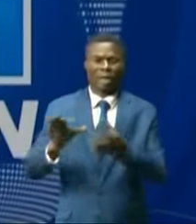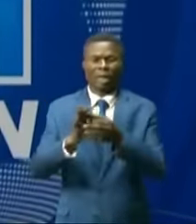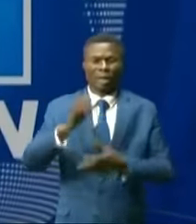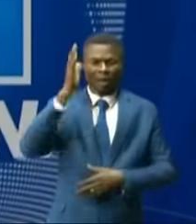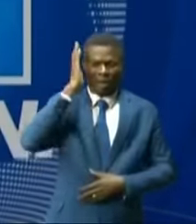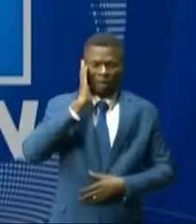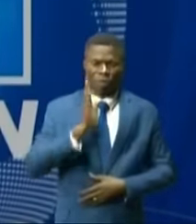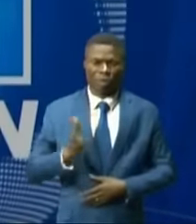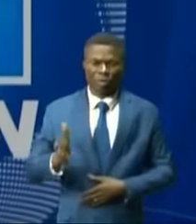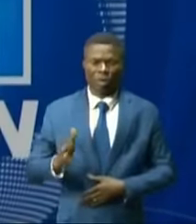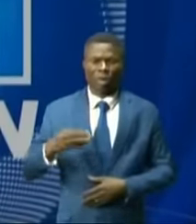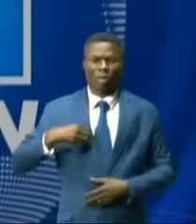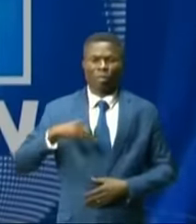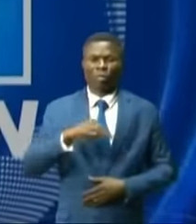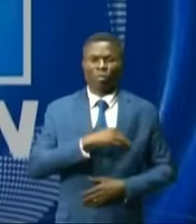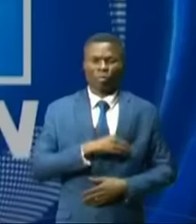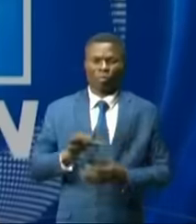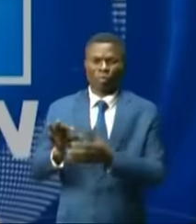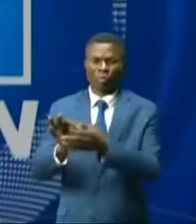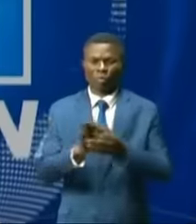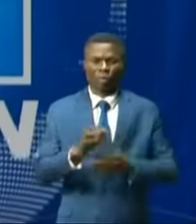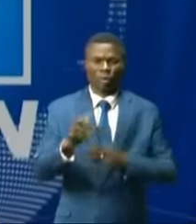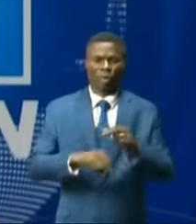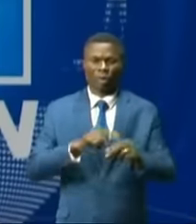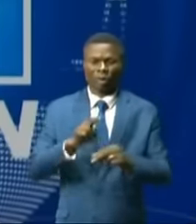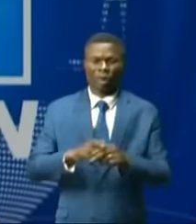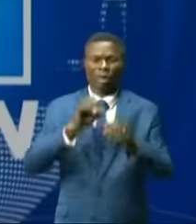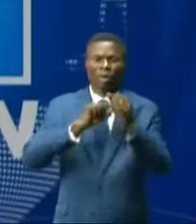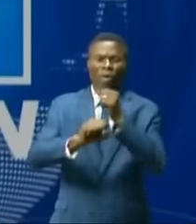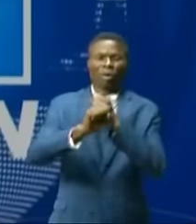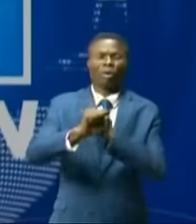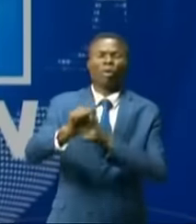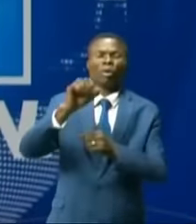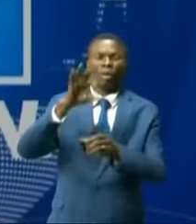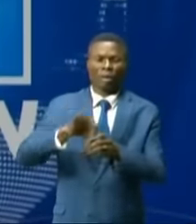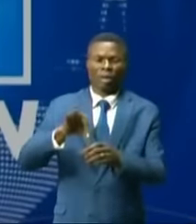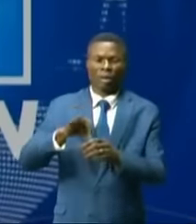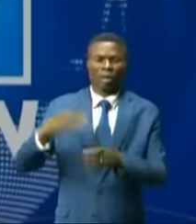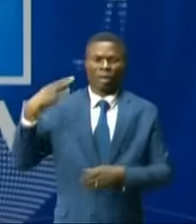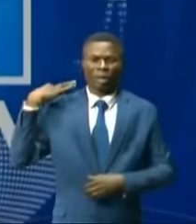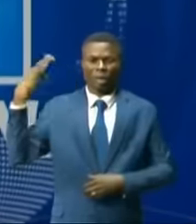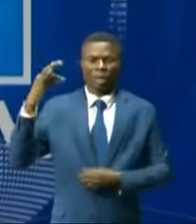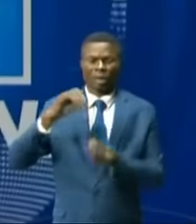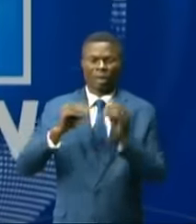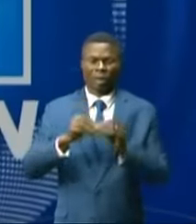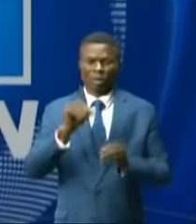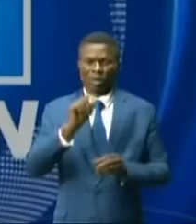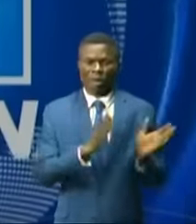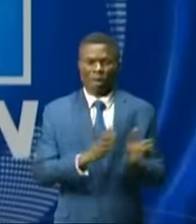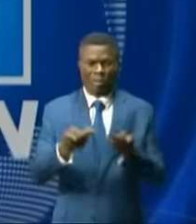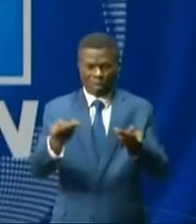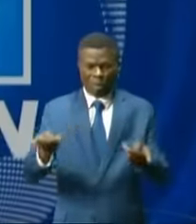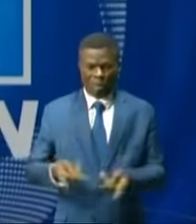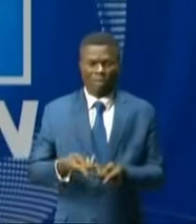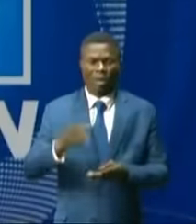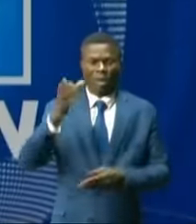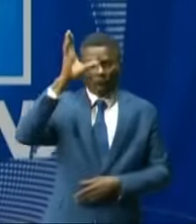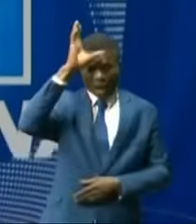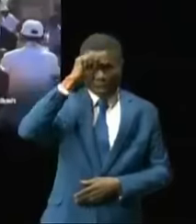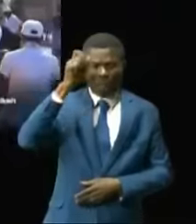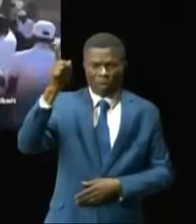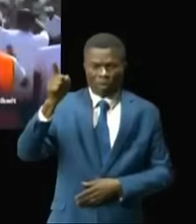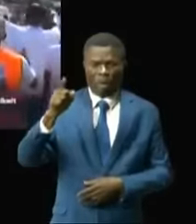en sa qualité de membre de coordination nationale de la campagne électorale du candidat numéro 20, prépare le terrain.